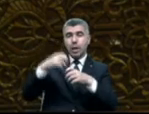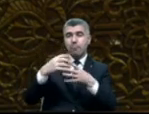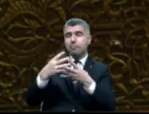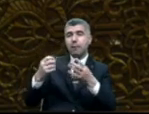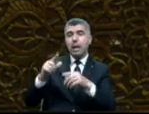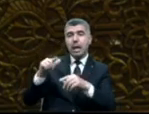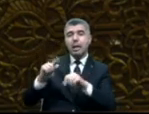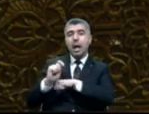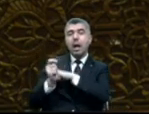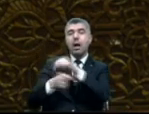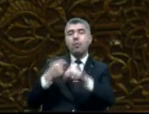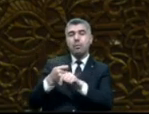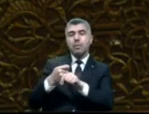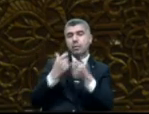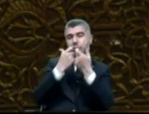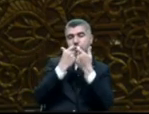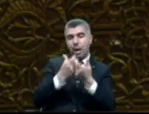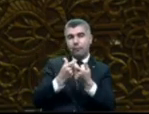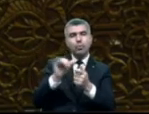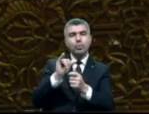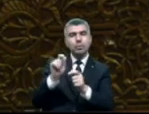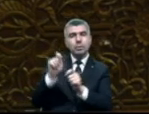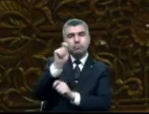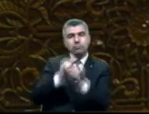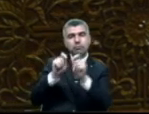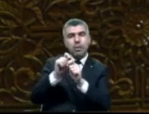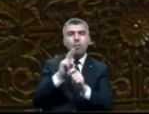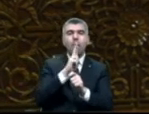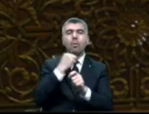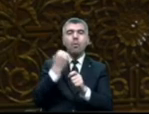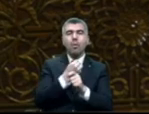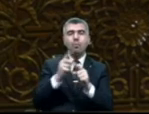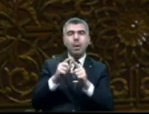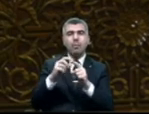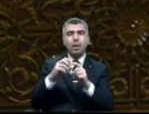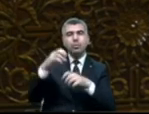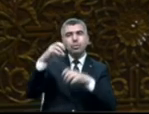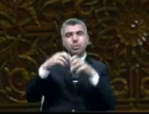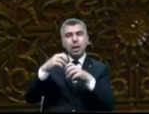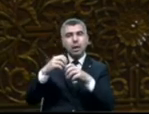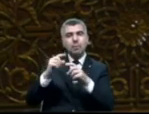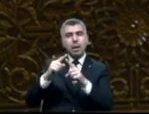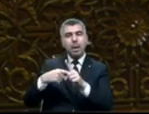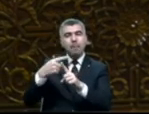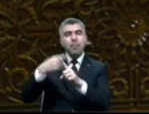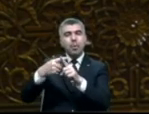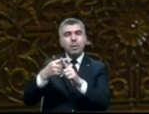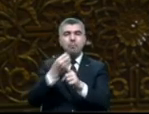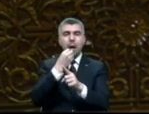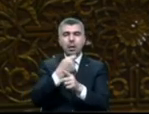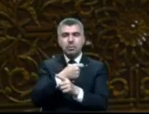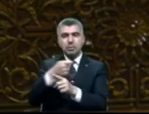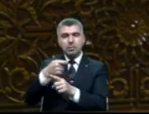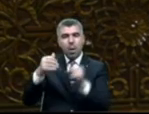معظم البوادي المغربية كما هو ملاحظ، فماذا أعدت الحكومة للخروج من أزمة قلة البذور وغلاء الأعلاف وغلاء